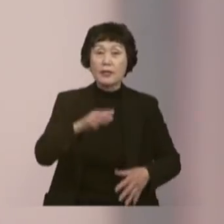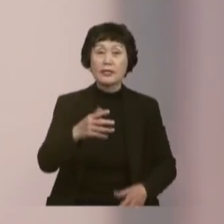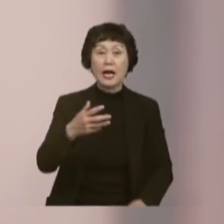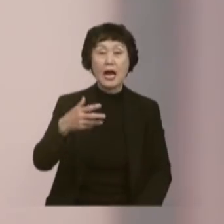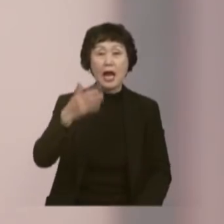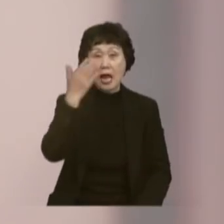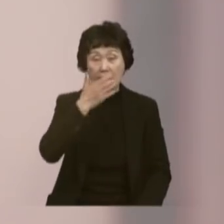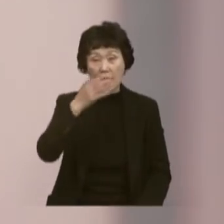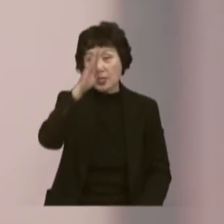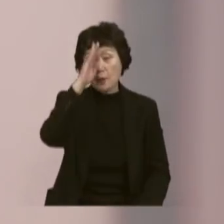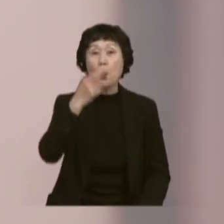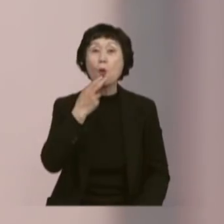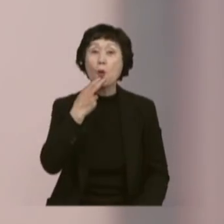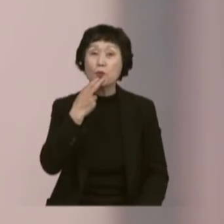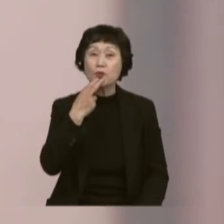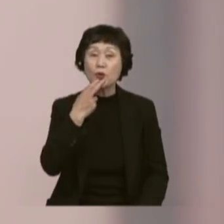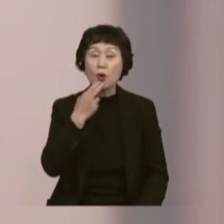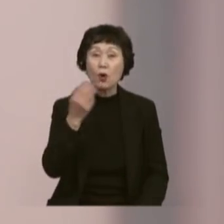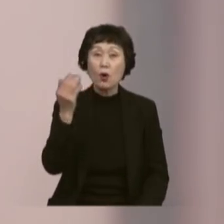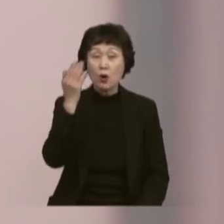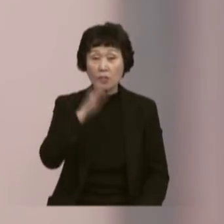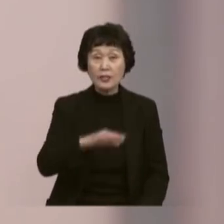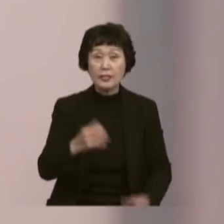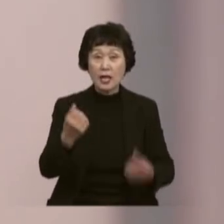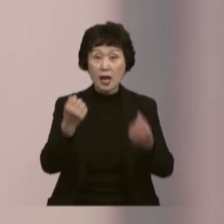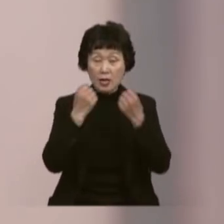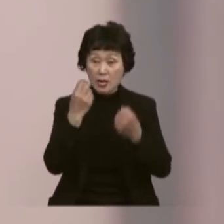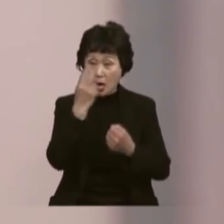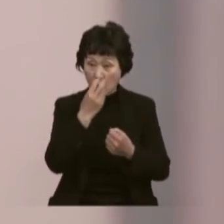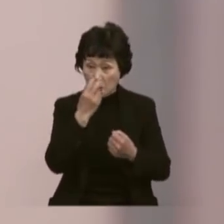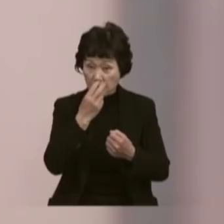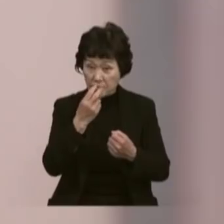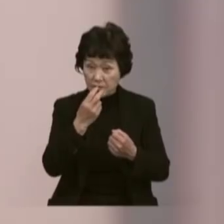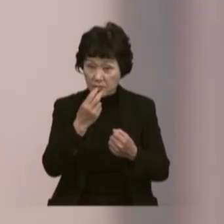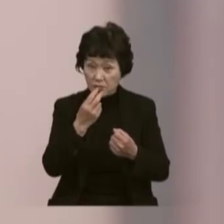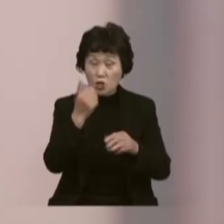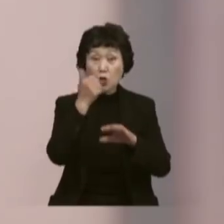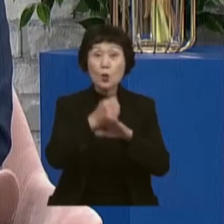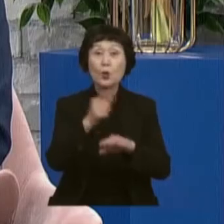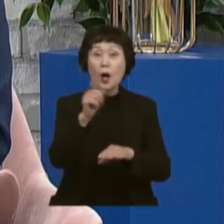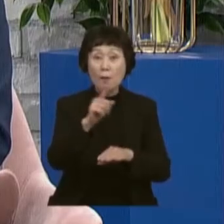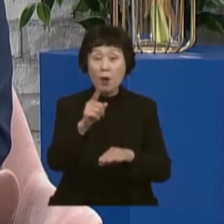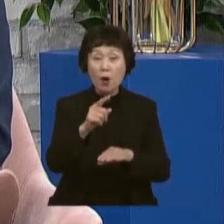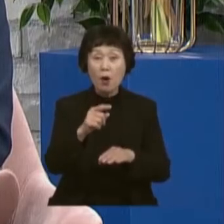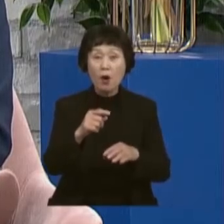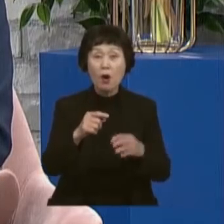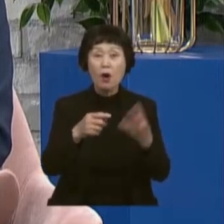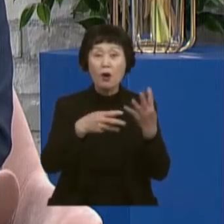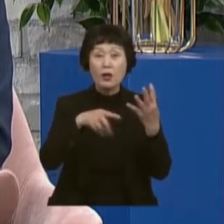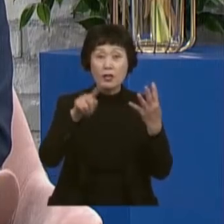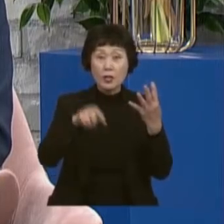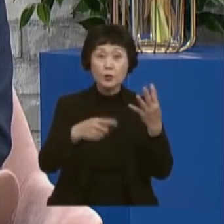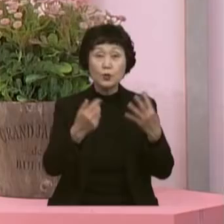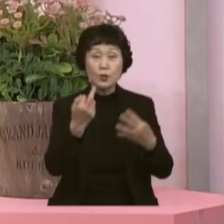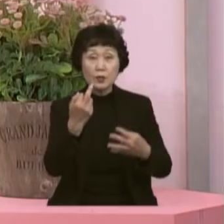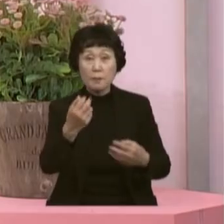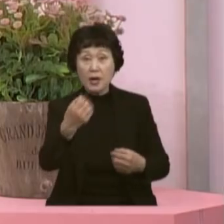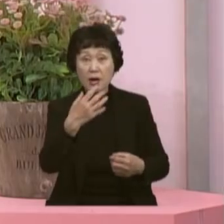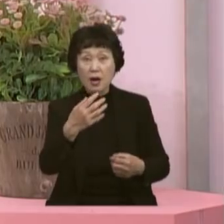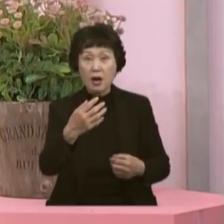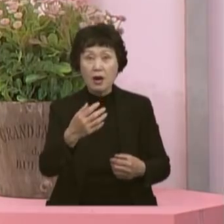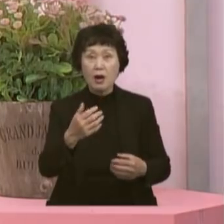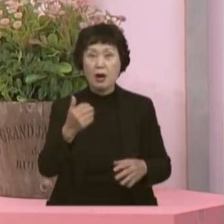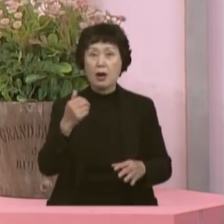근데 건강검진 딱 받았더니 우리 사촌 매형이 끝났다는 거야. 왜? 어? 갑자기